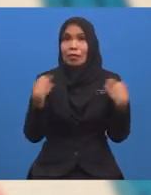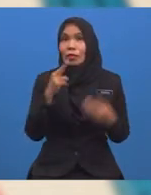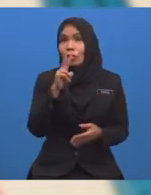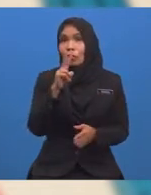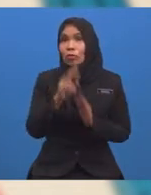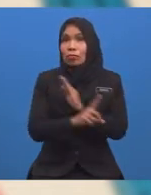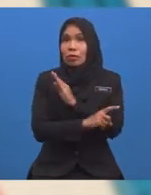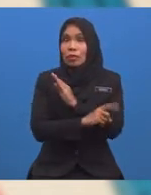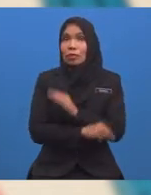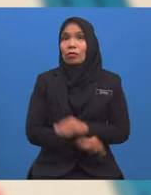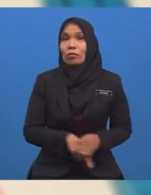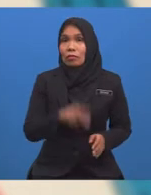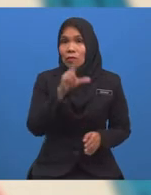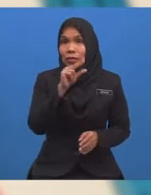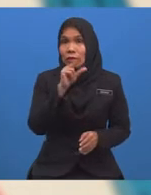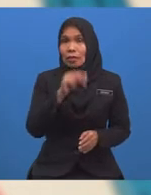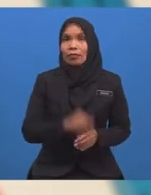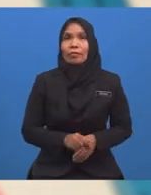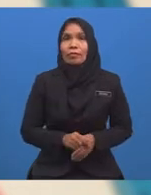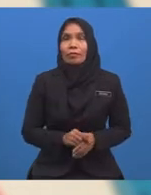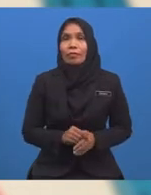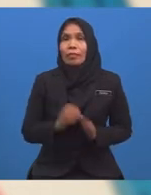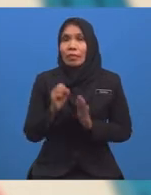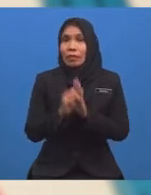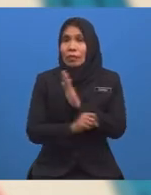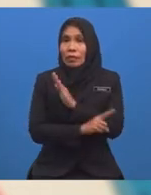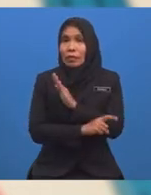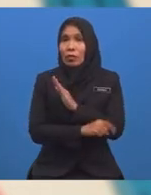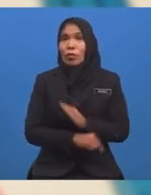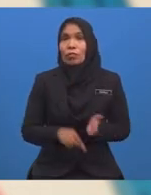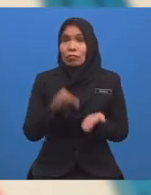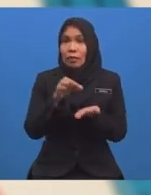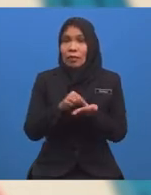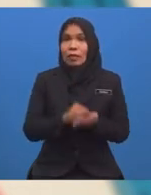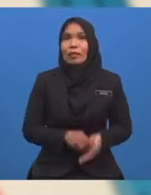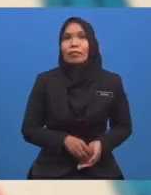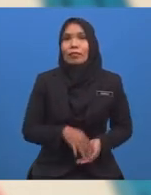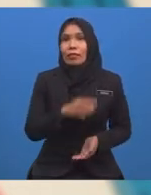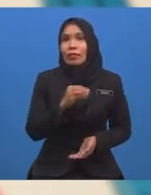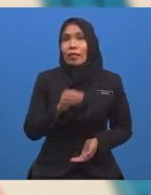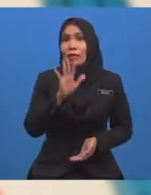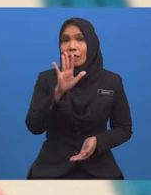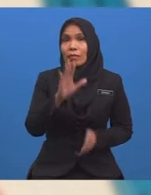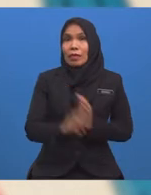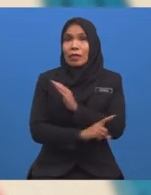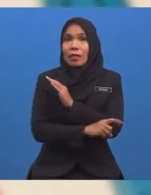seekor ayam dan lima ekor burung merpati